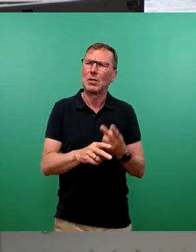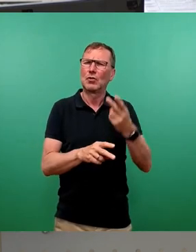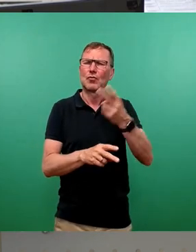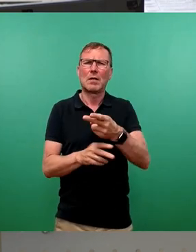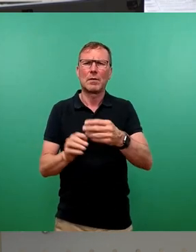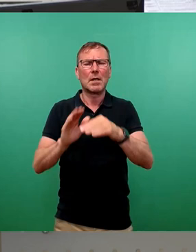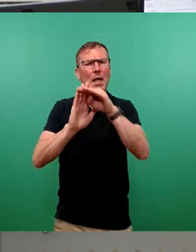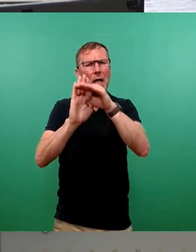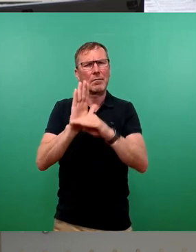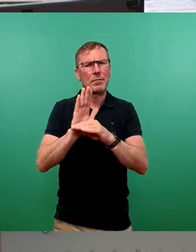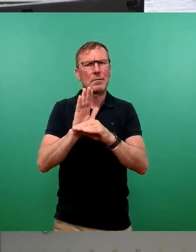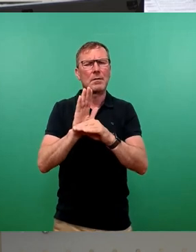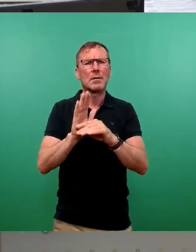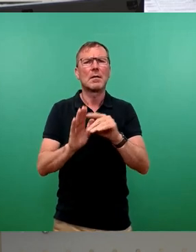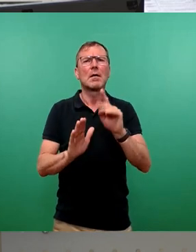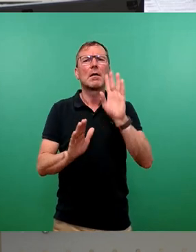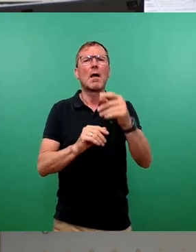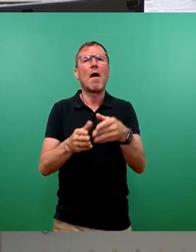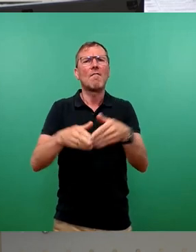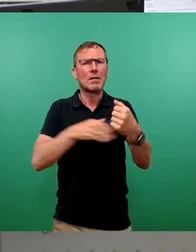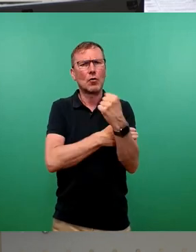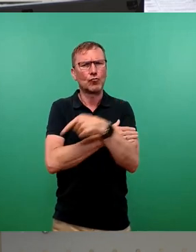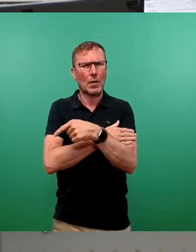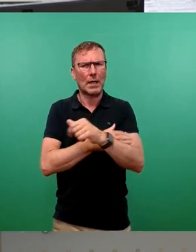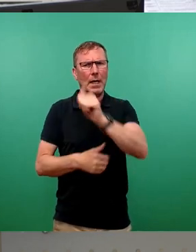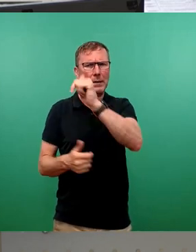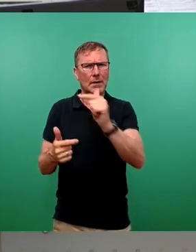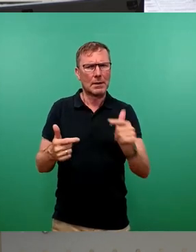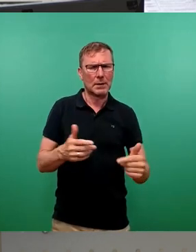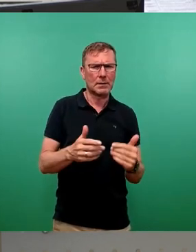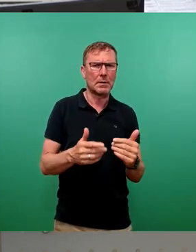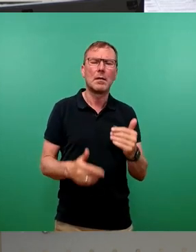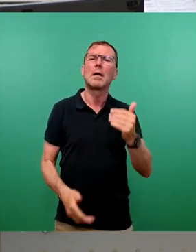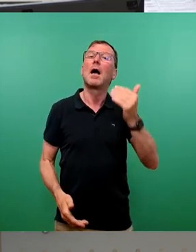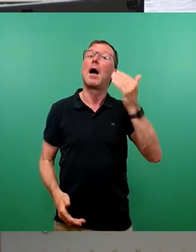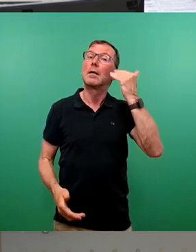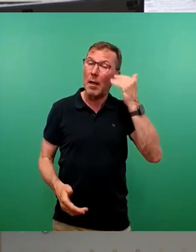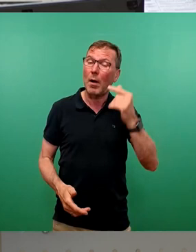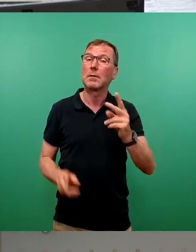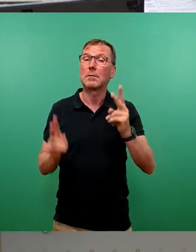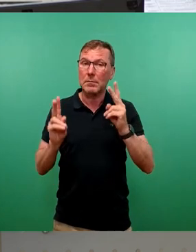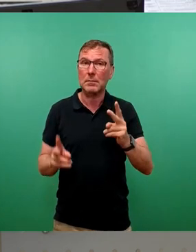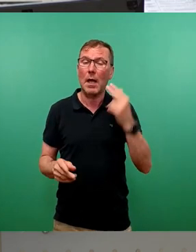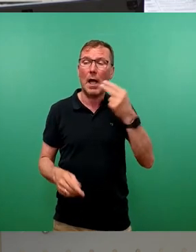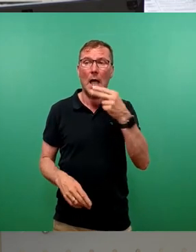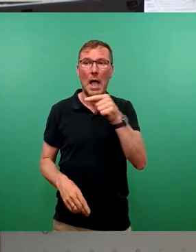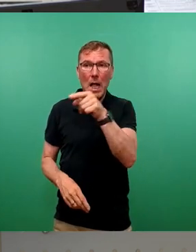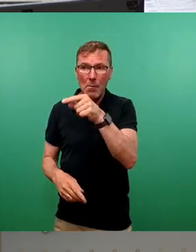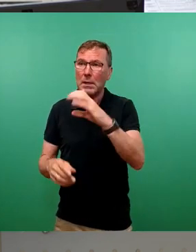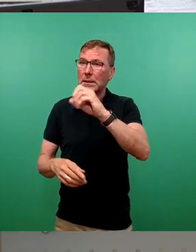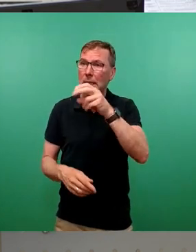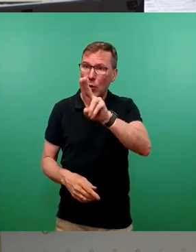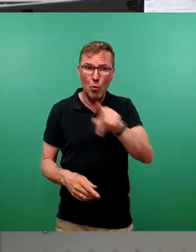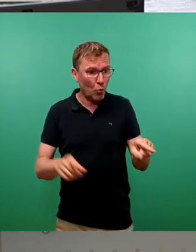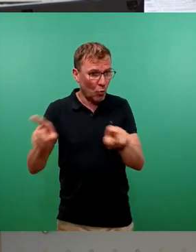nach Fraktionsstärke vorzunehmen, für die sich damals auch ausdrücklich Herr Hilbert und die CDU ausgesprochen